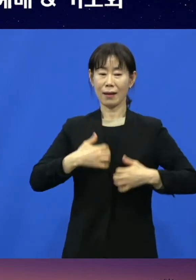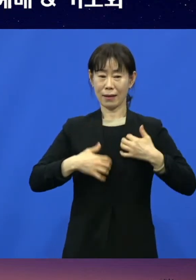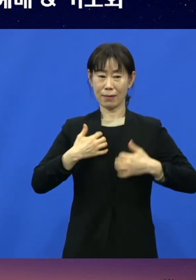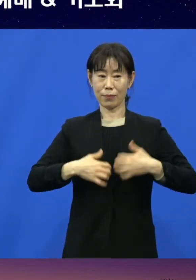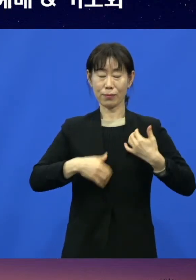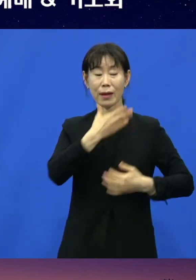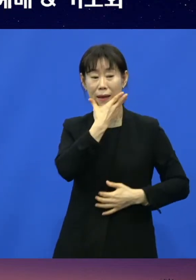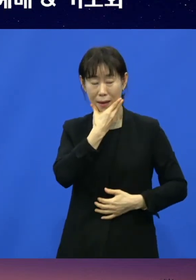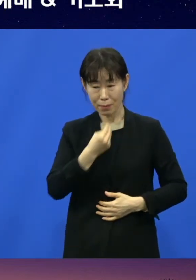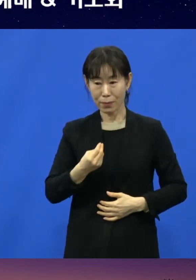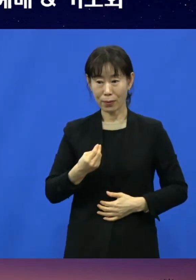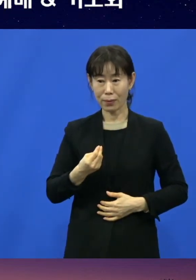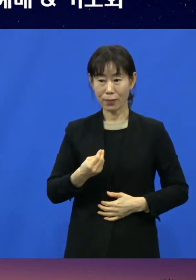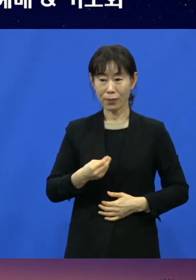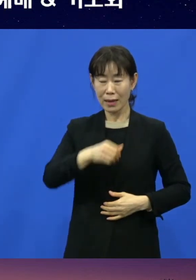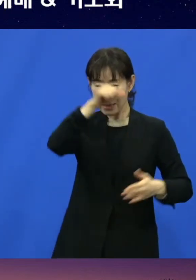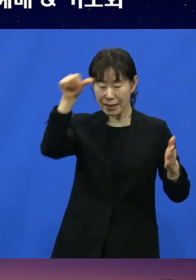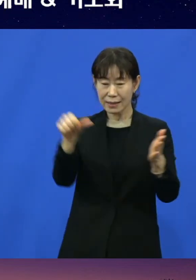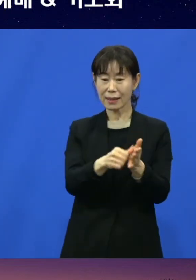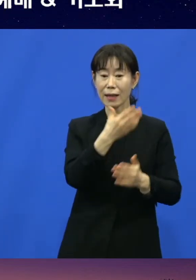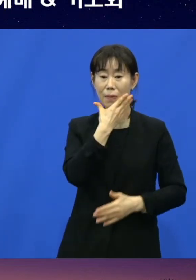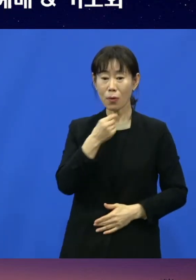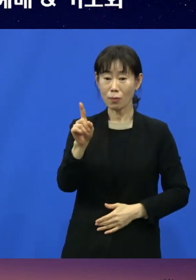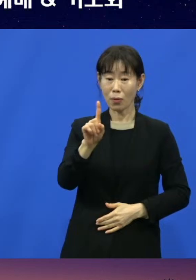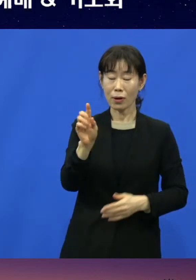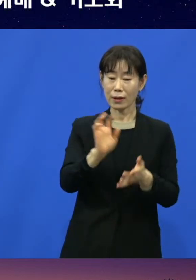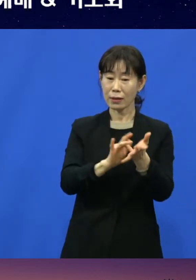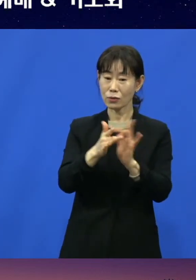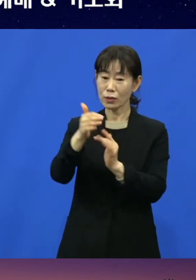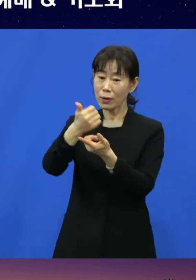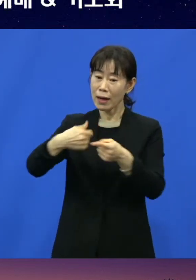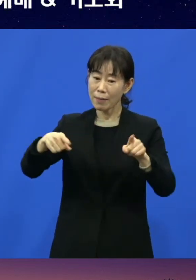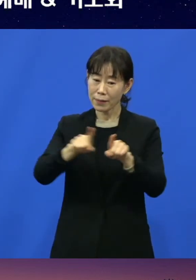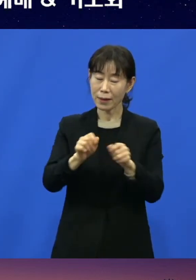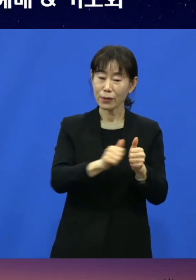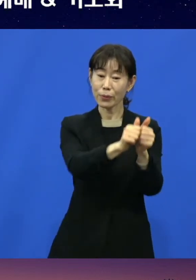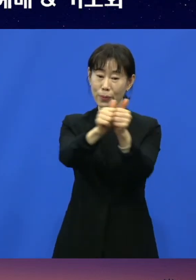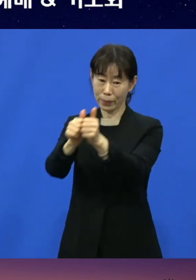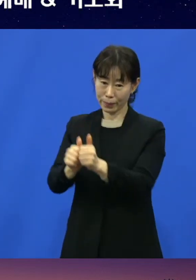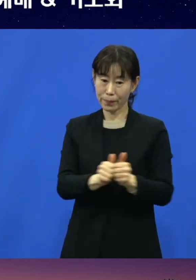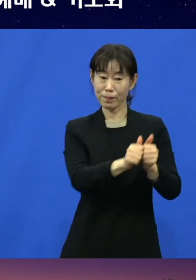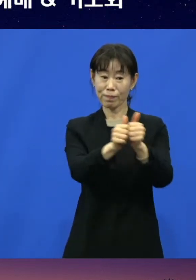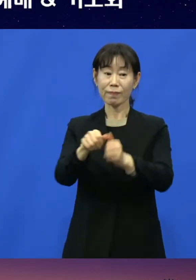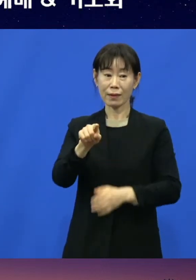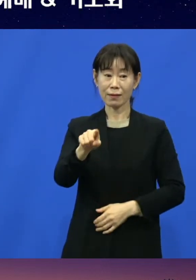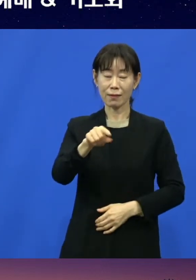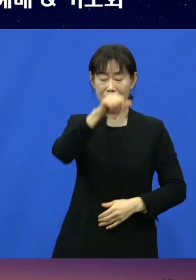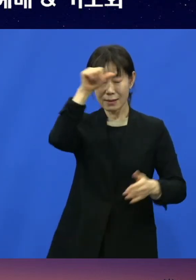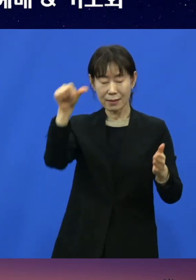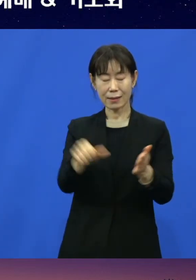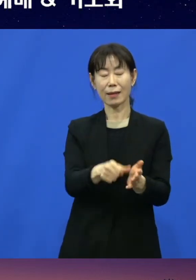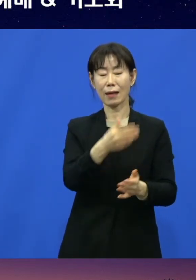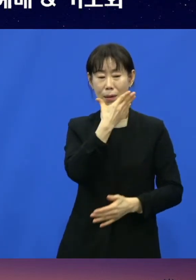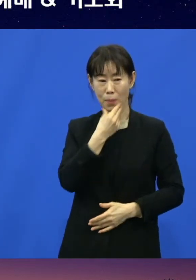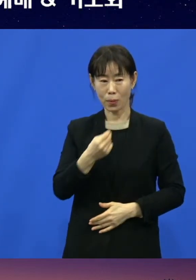그리스도를 만난 게 내 인생의 최고의 복이고 예수님과 함께 살아가는 것보다 더 내 인생에 원하는 게